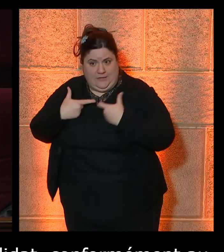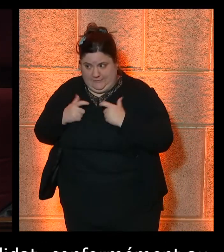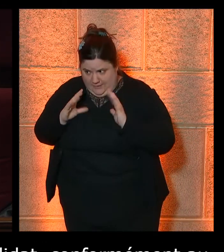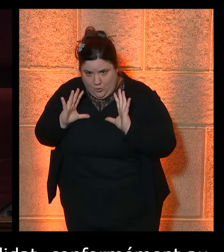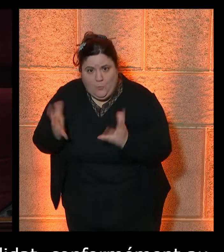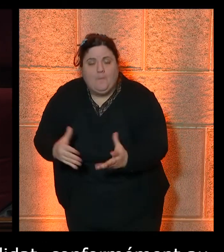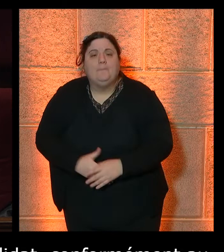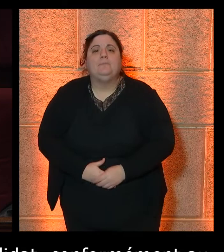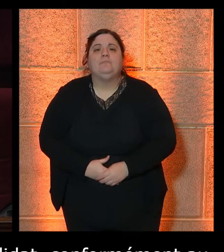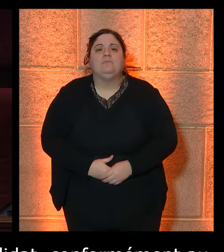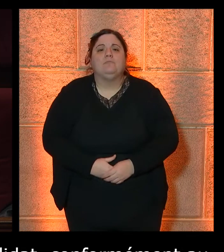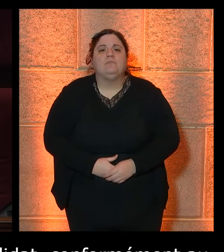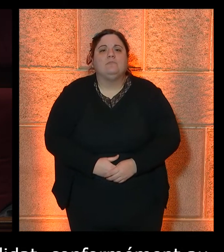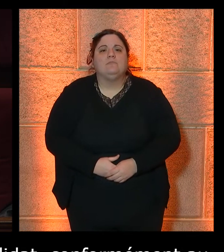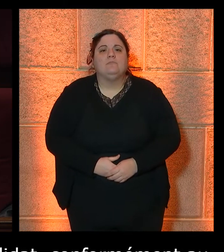sociaux,